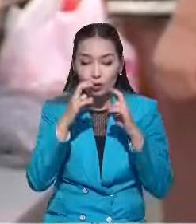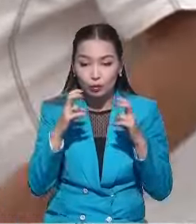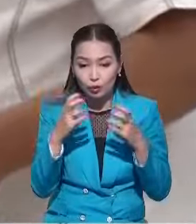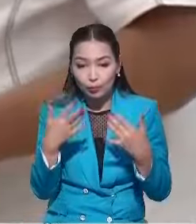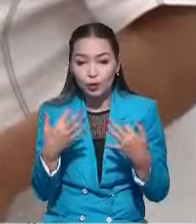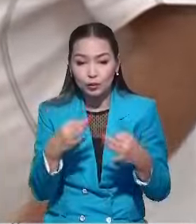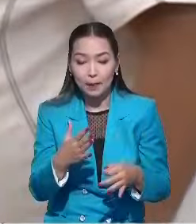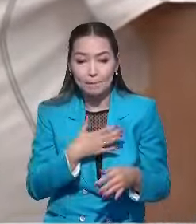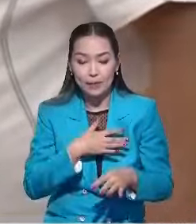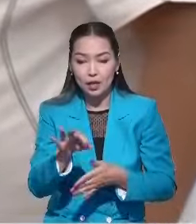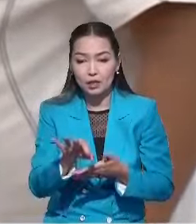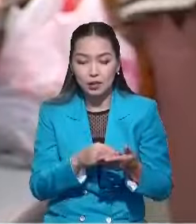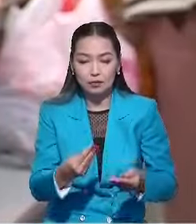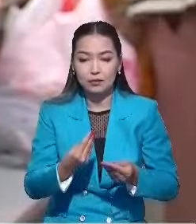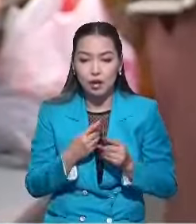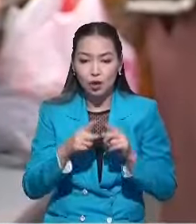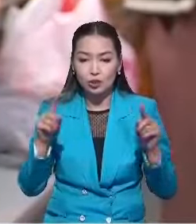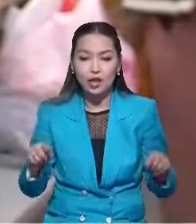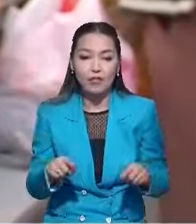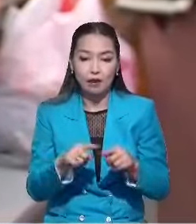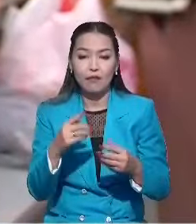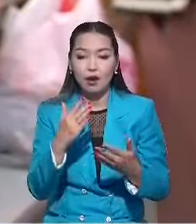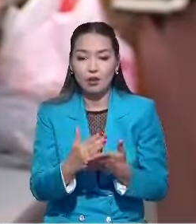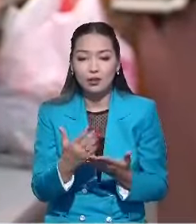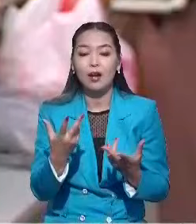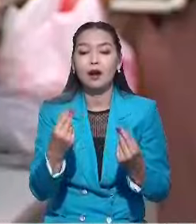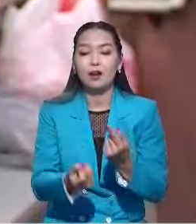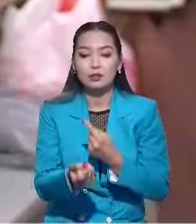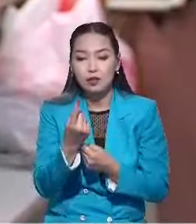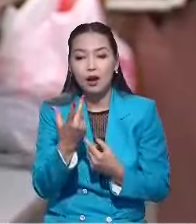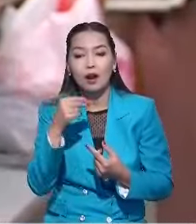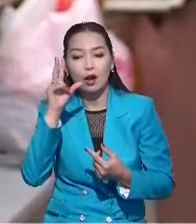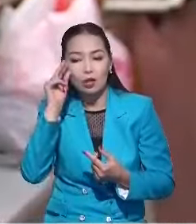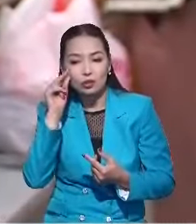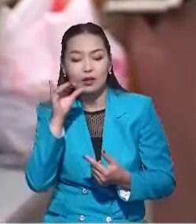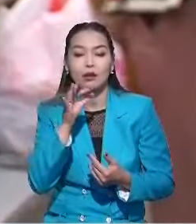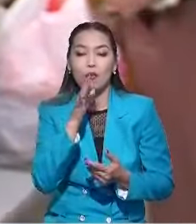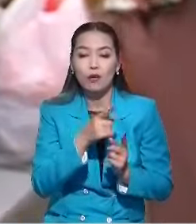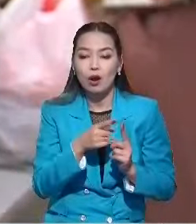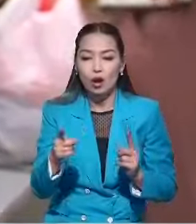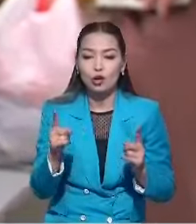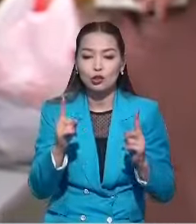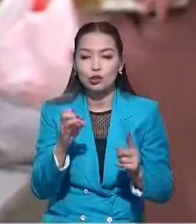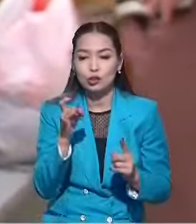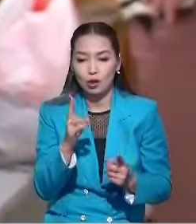сразу бізде мынандай не береді сертификат. Бұл жерде қай жерден шыққаны, қай күні шыққаны, қанша уақытқа жарайтыны бар.